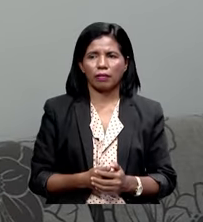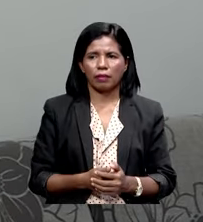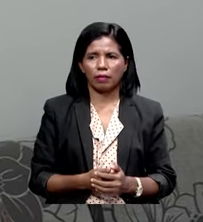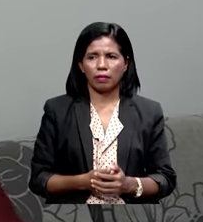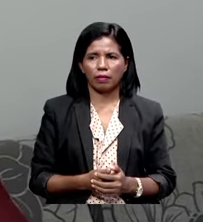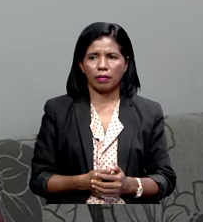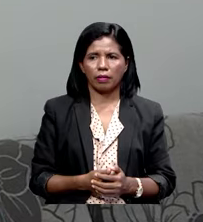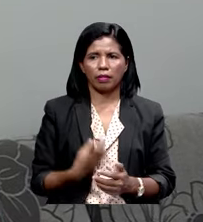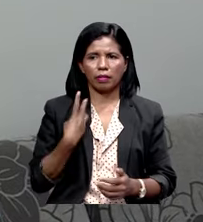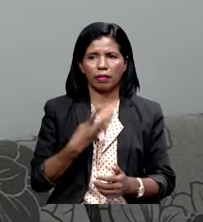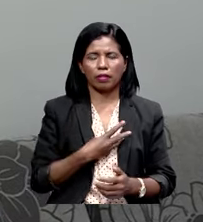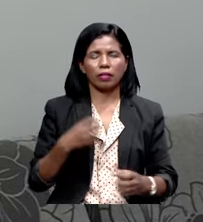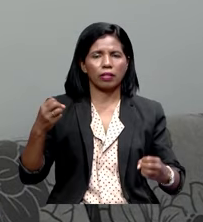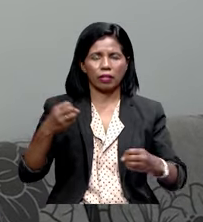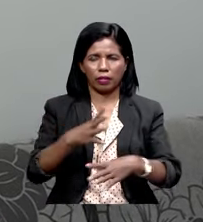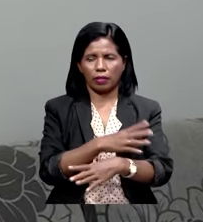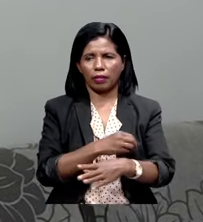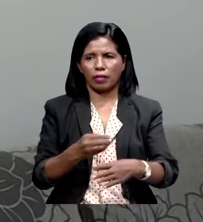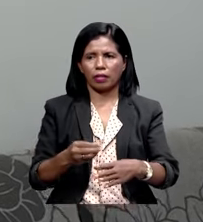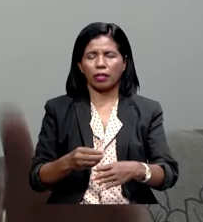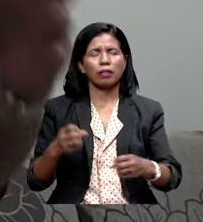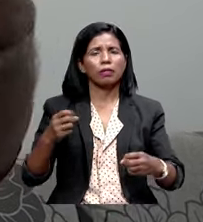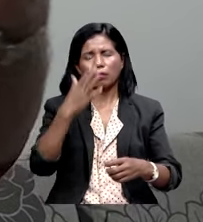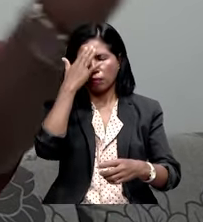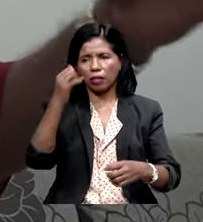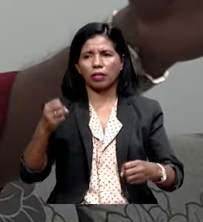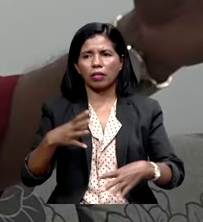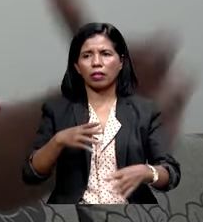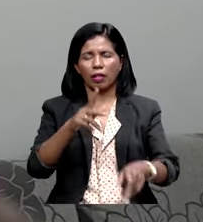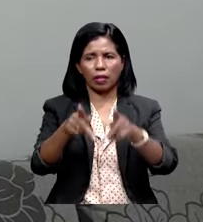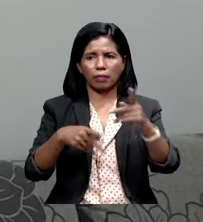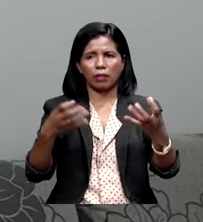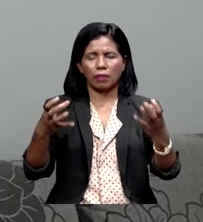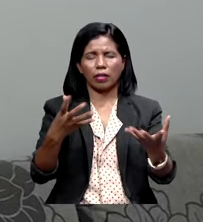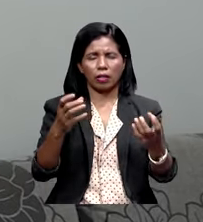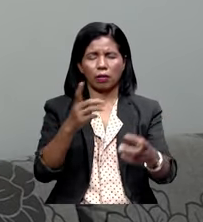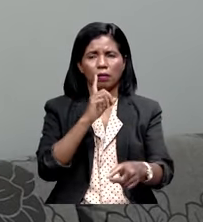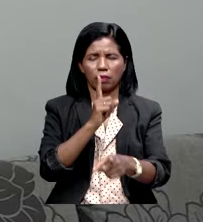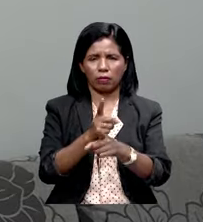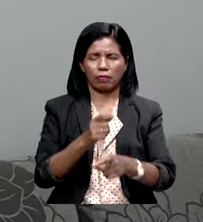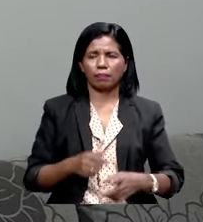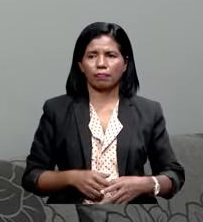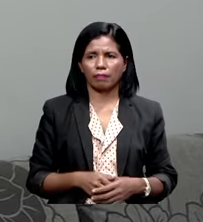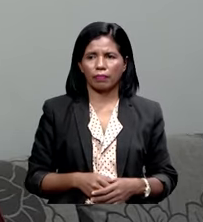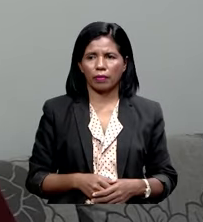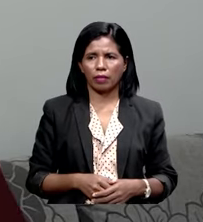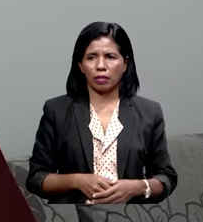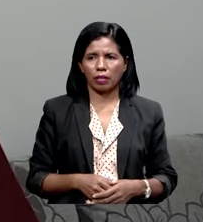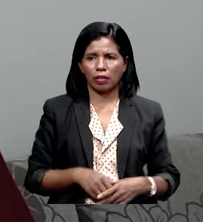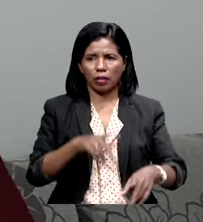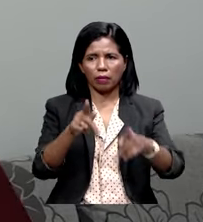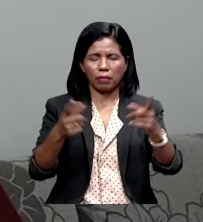anisim Saya takut kenapa Takut manusia pasti Mudak